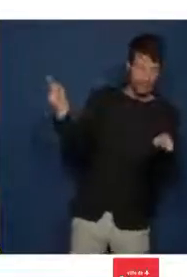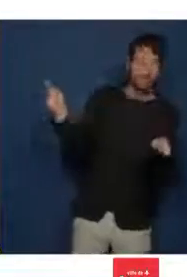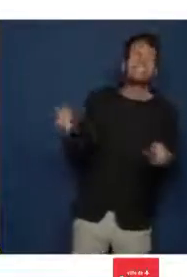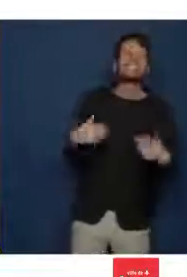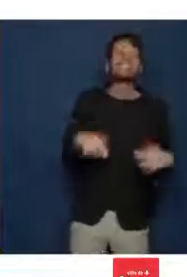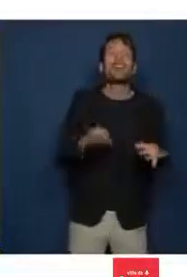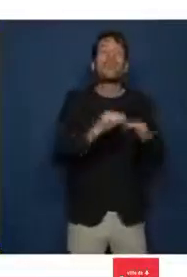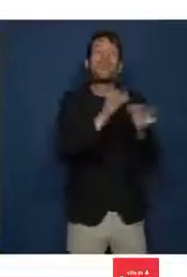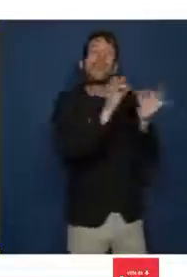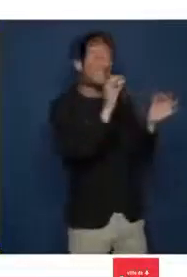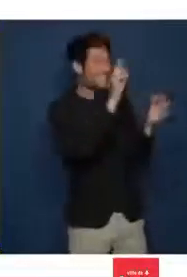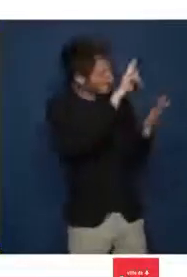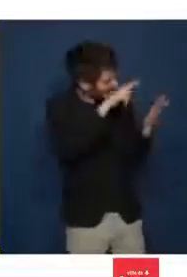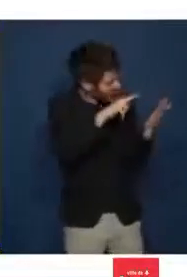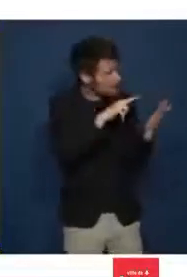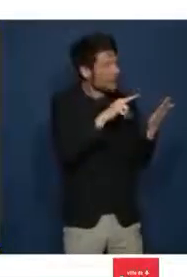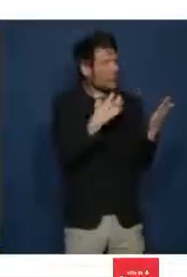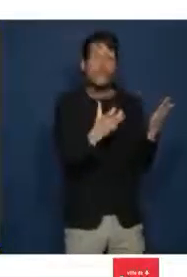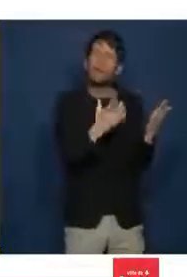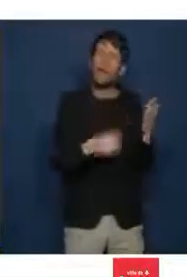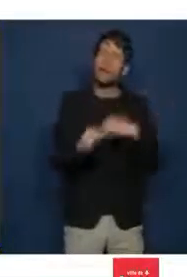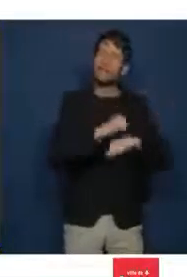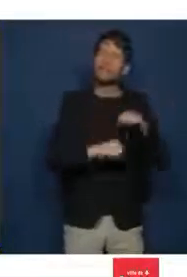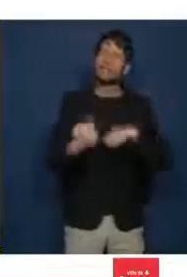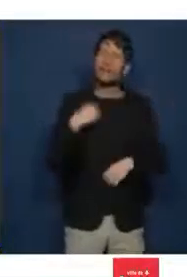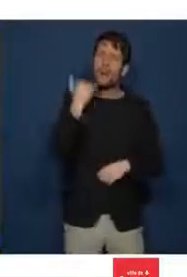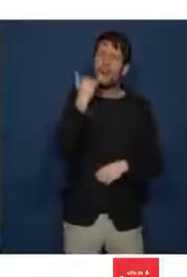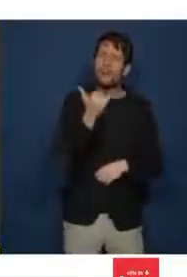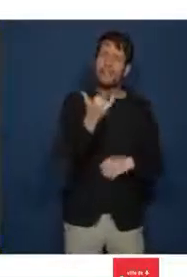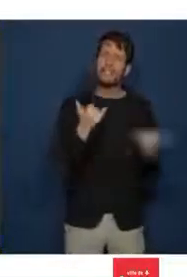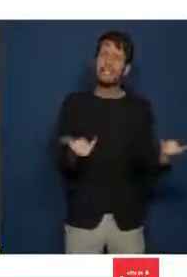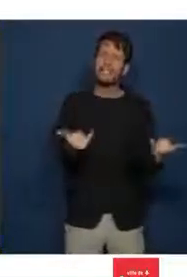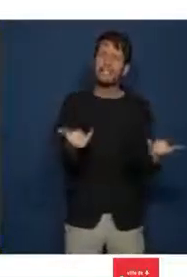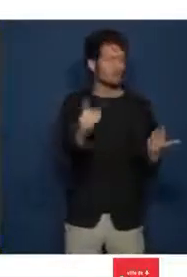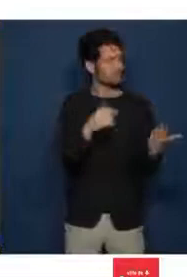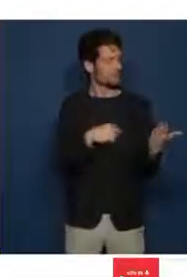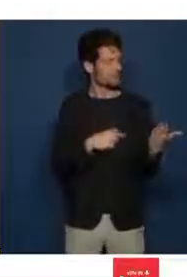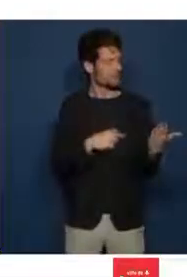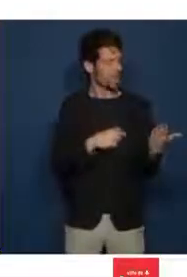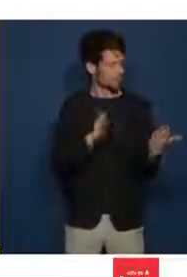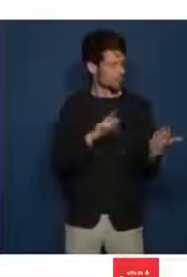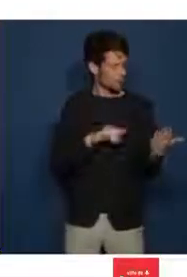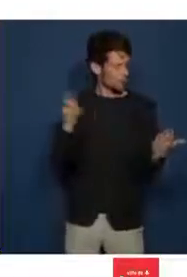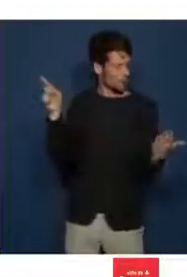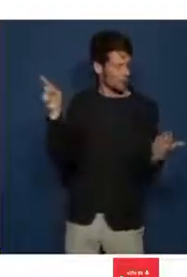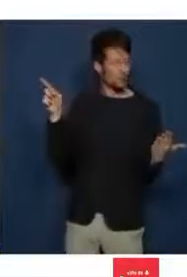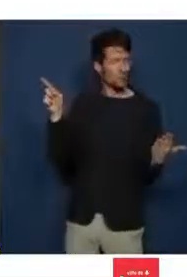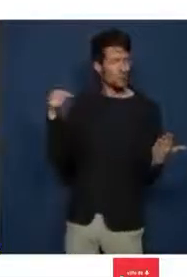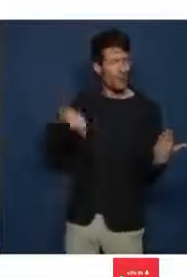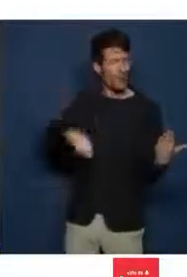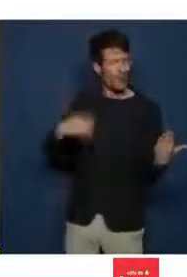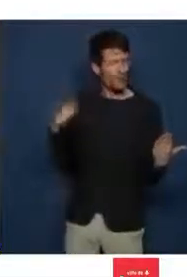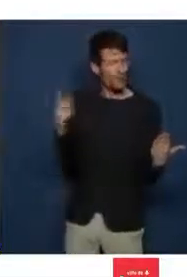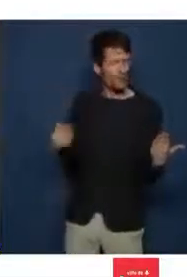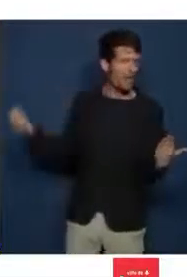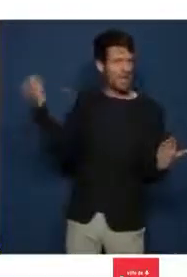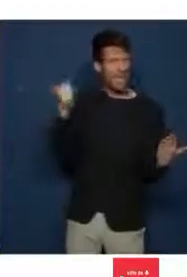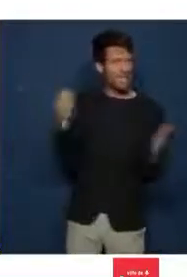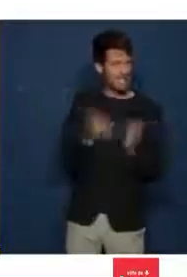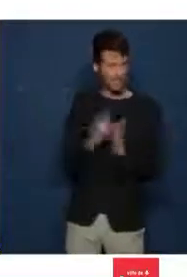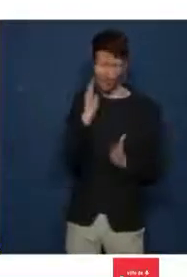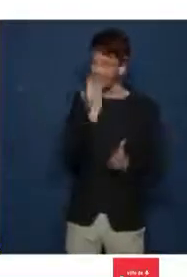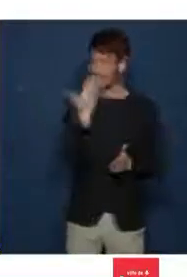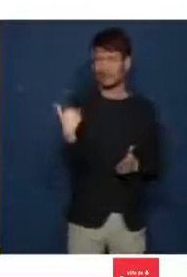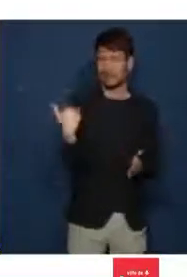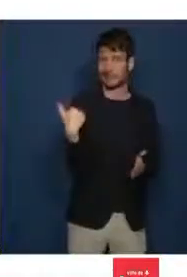désirez mettre en place un numéro d'appel dans notre agglomération, alors même que le gouvernement a institué en janvier de cette année un numéro